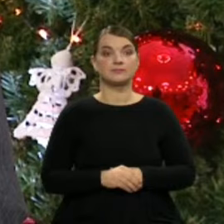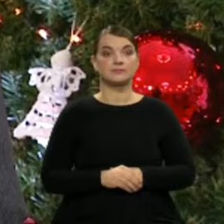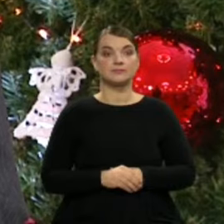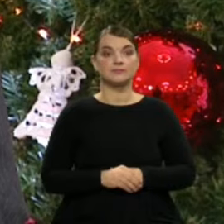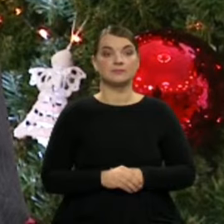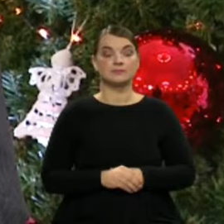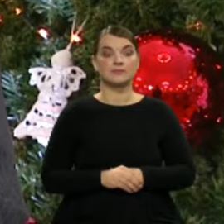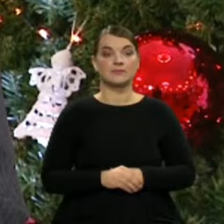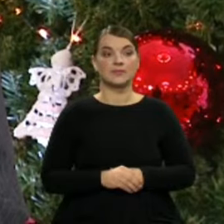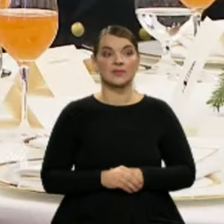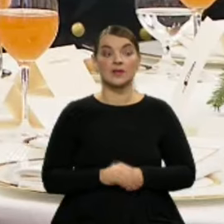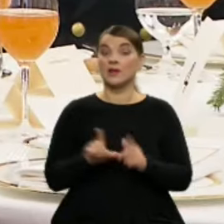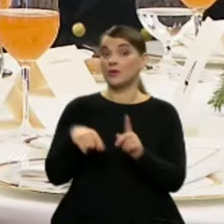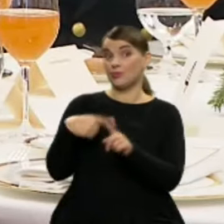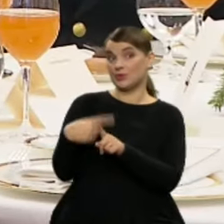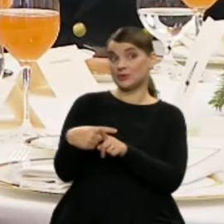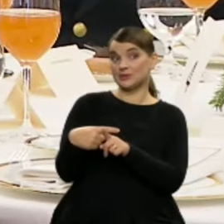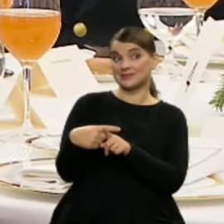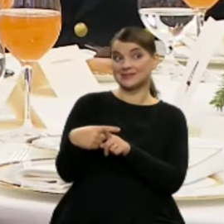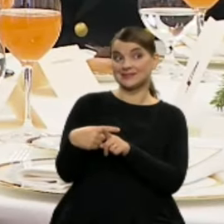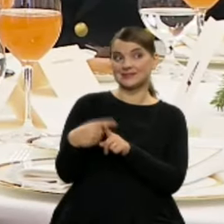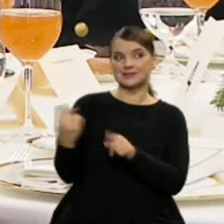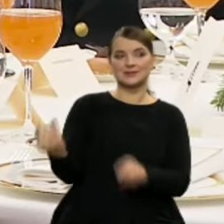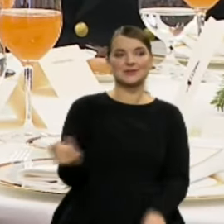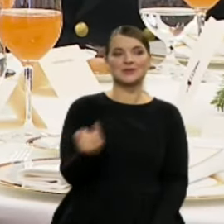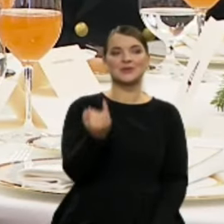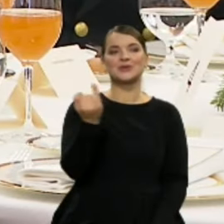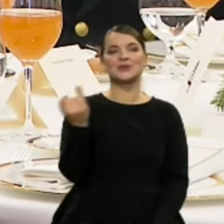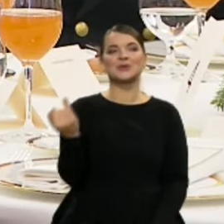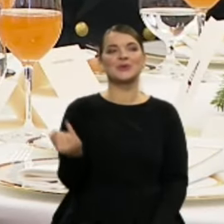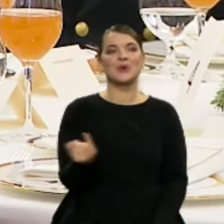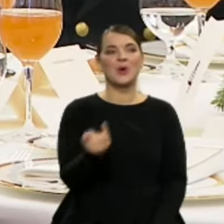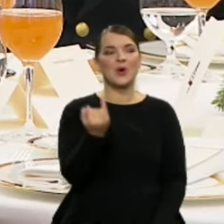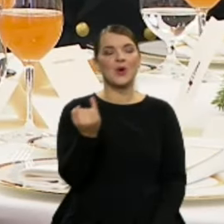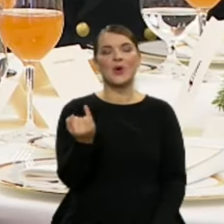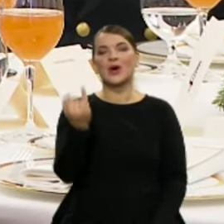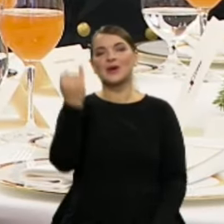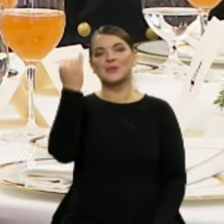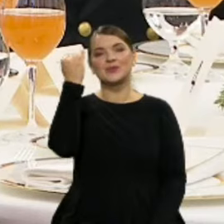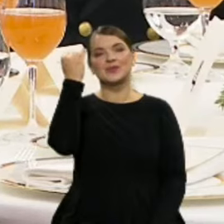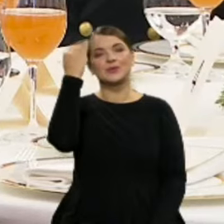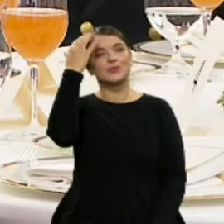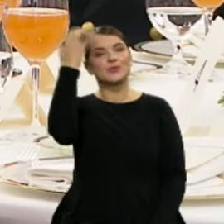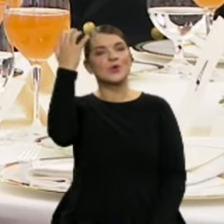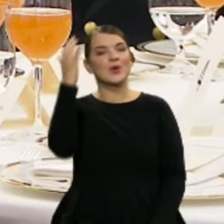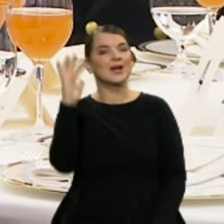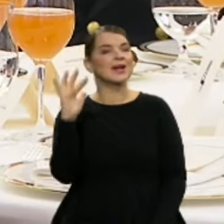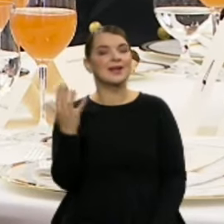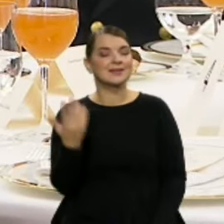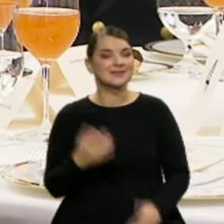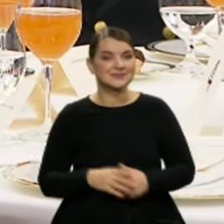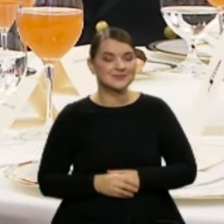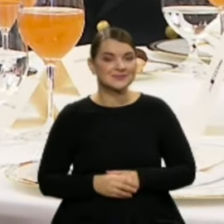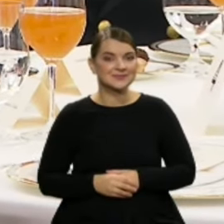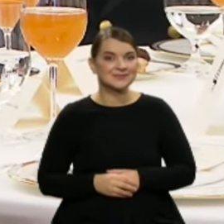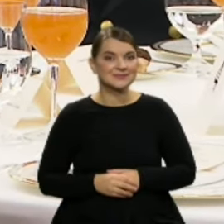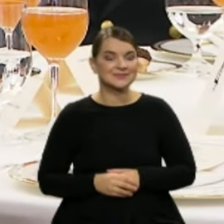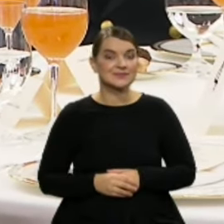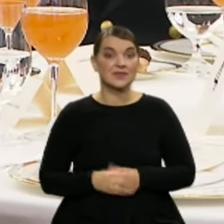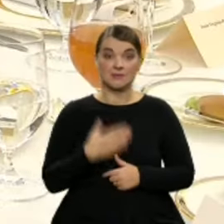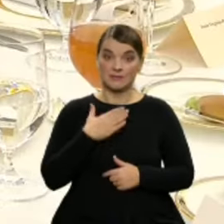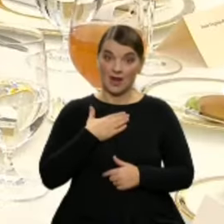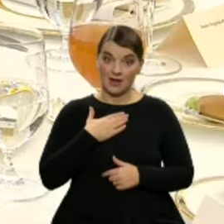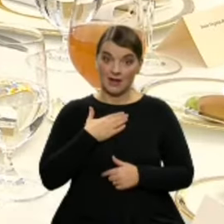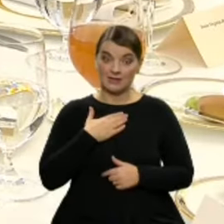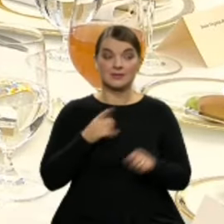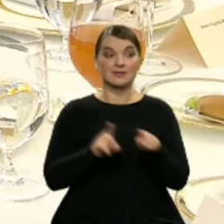Ir jis dar kokią turi įdomų tokį pomėgį man ir savo